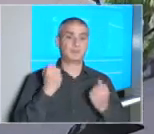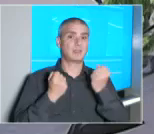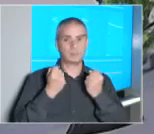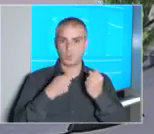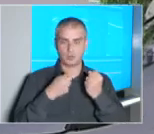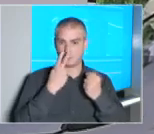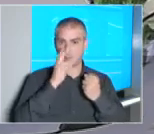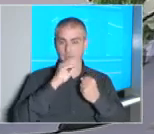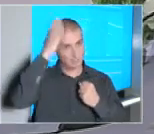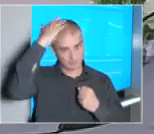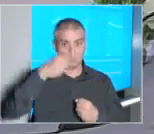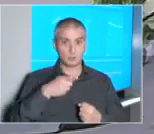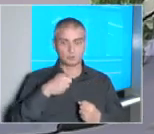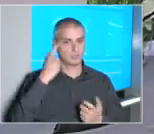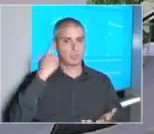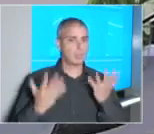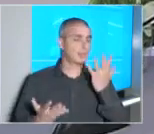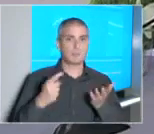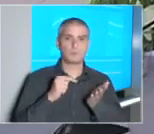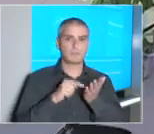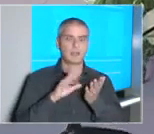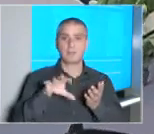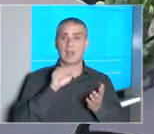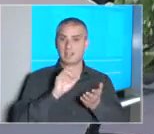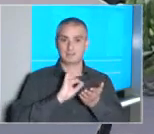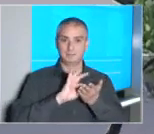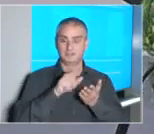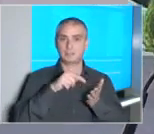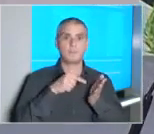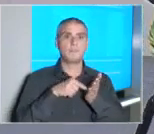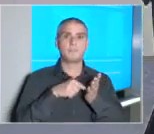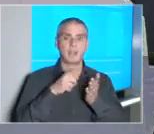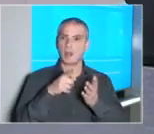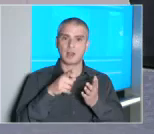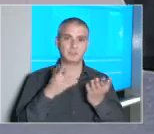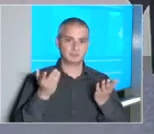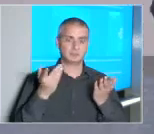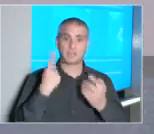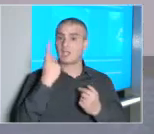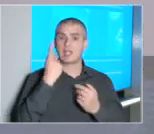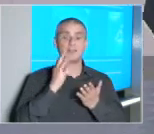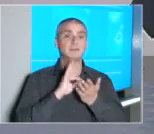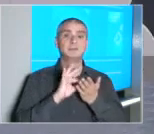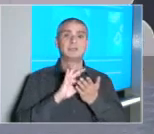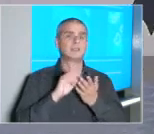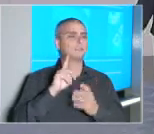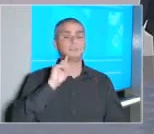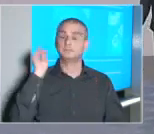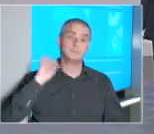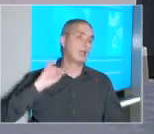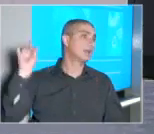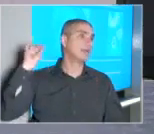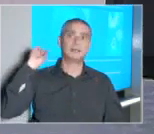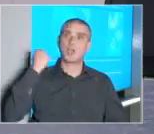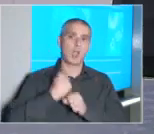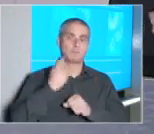התחבורה מבחינת סמוטריץ' ההתלבטות שלו היא האם לקחת את התיק הזה, כי מדובר בעצם באחד המשרדים מחללי השבת הכי